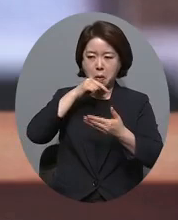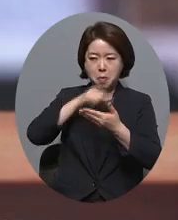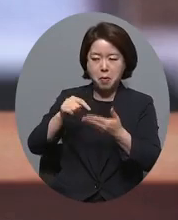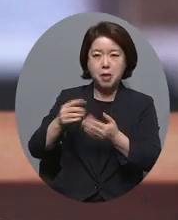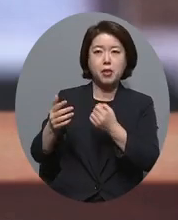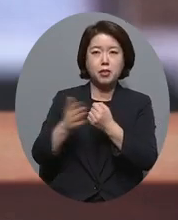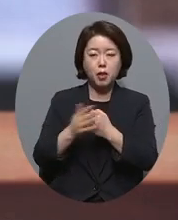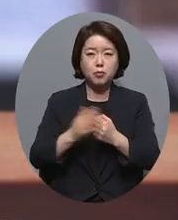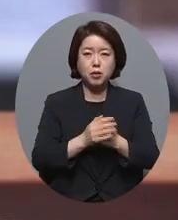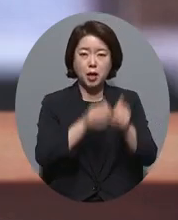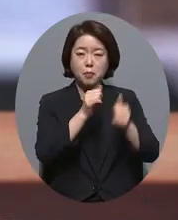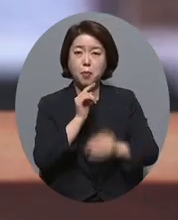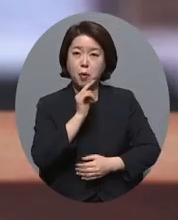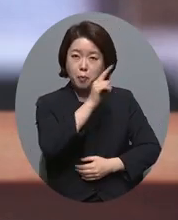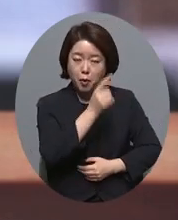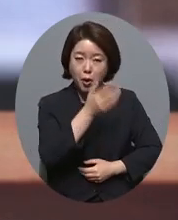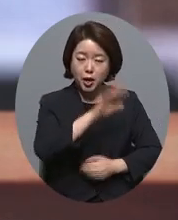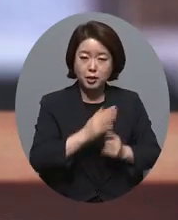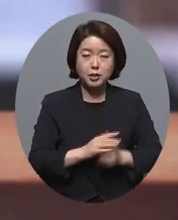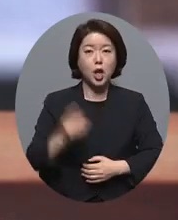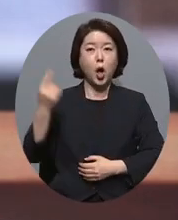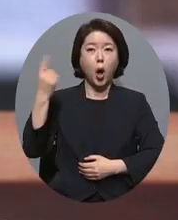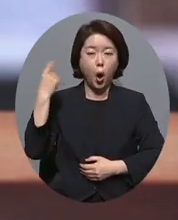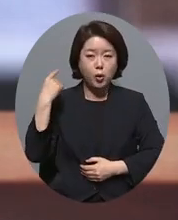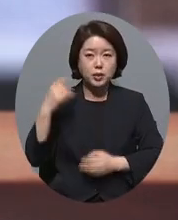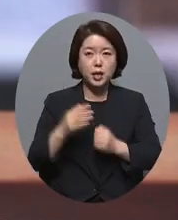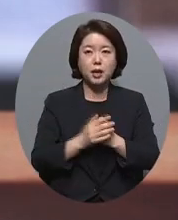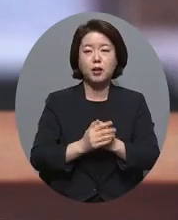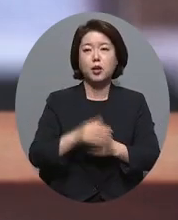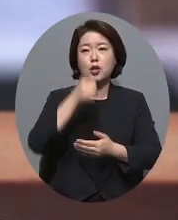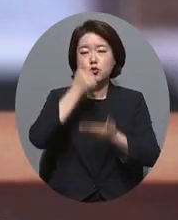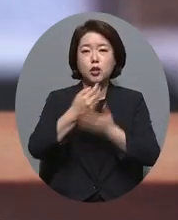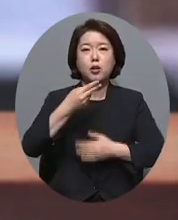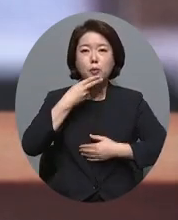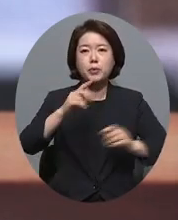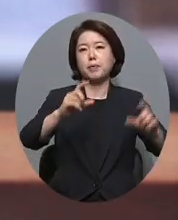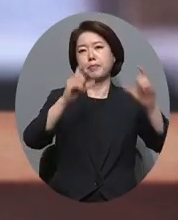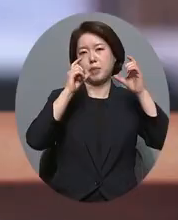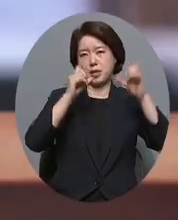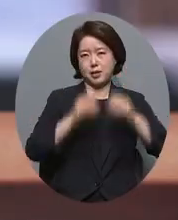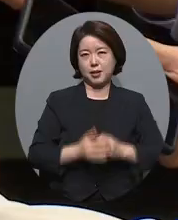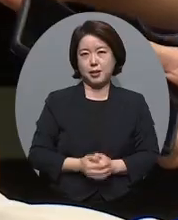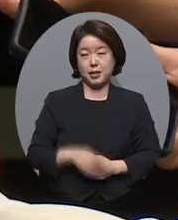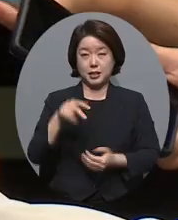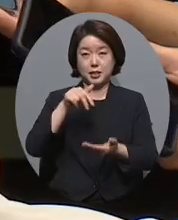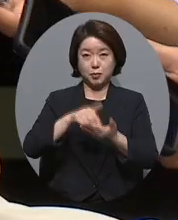1심에서 무죄를 선고 받았습니다 어제 최강 의원의 입장 들어보겠습니다